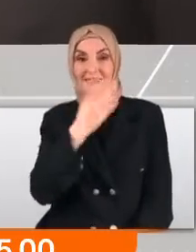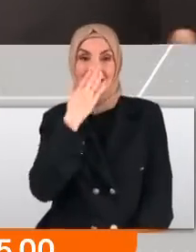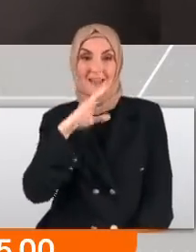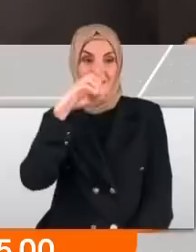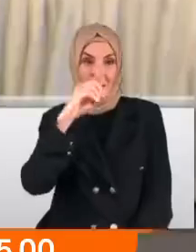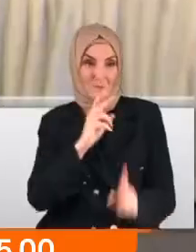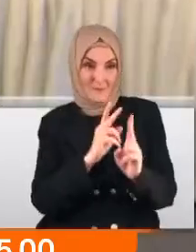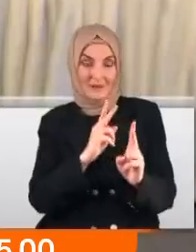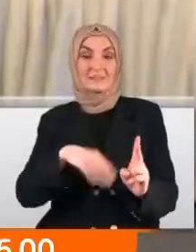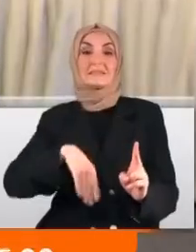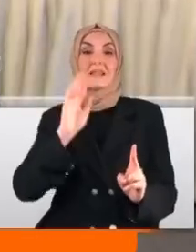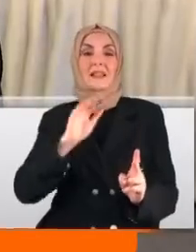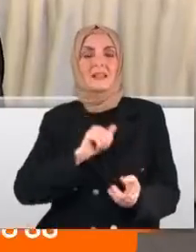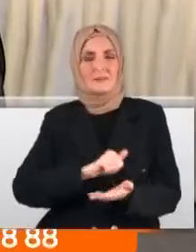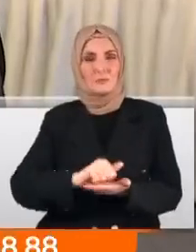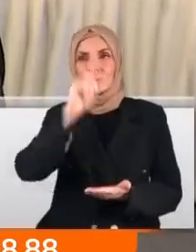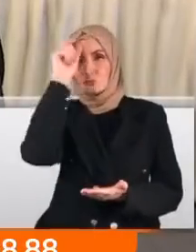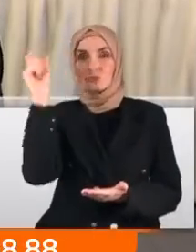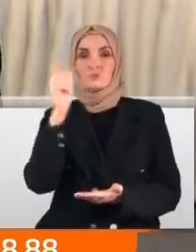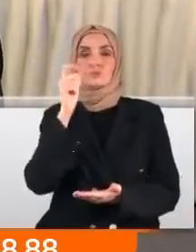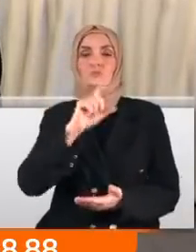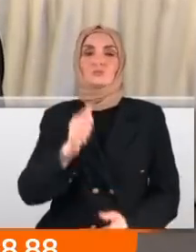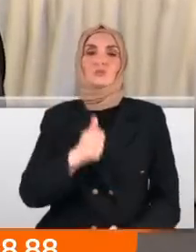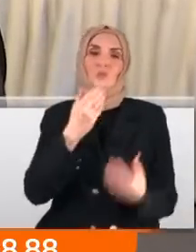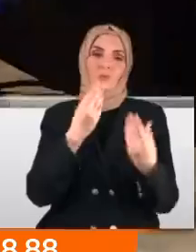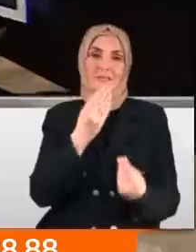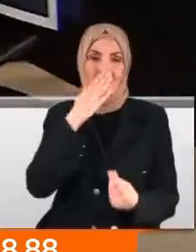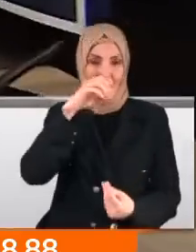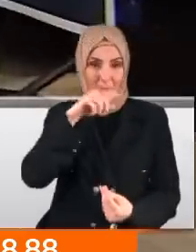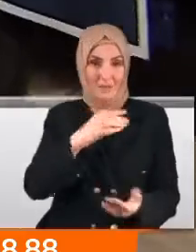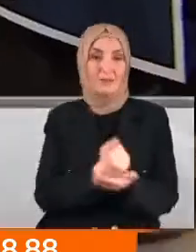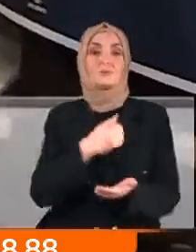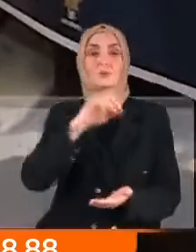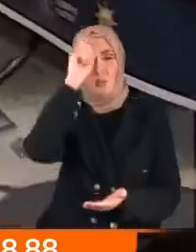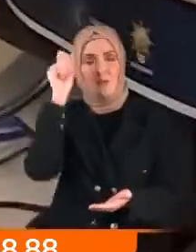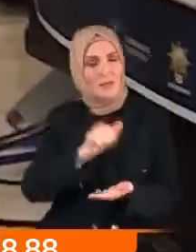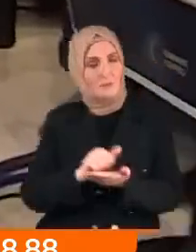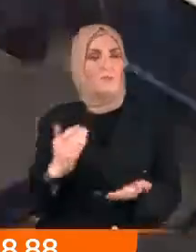Türkiye'nin Cumhurbaşkanı. Sadece AK Partiler kazanmayacak, hepimiz kazanacağız.